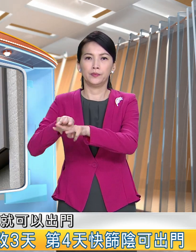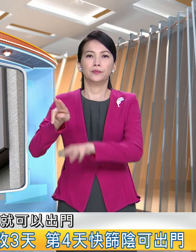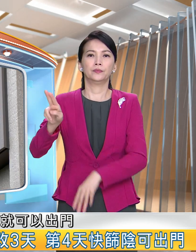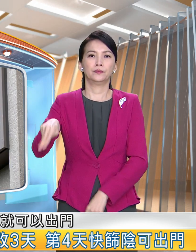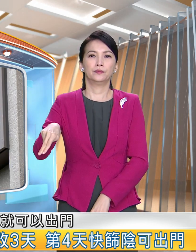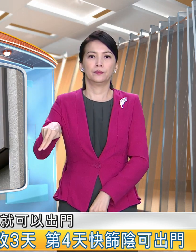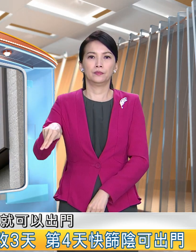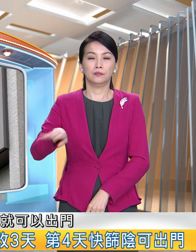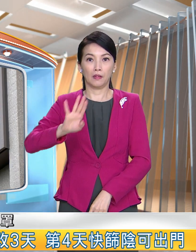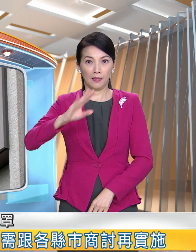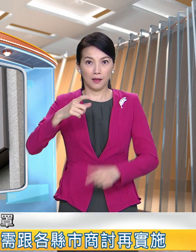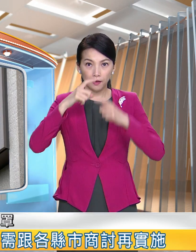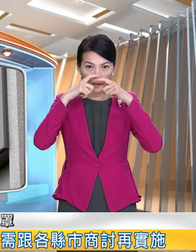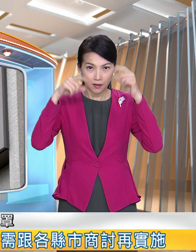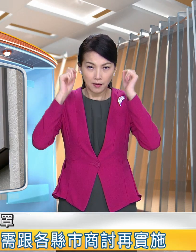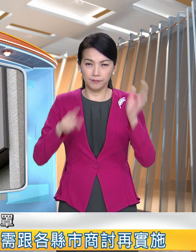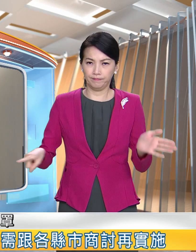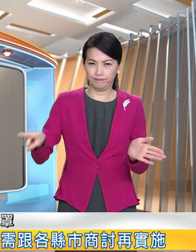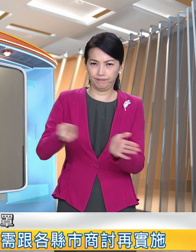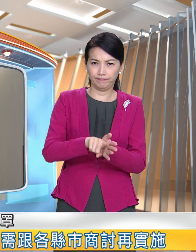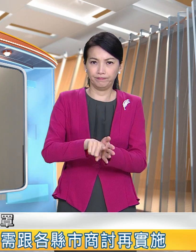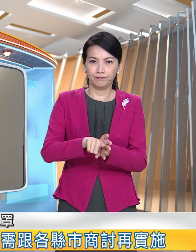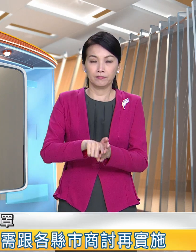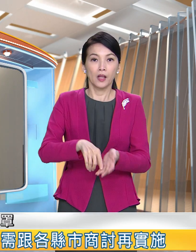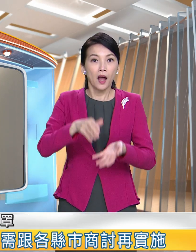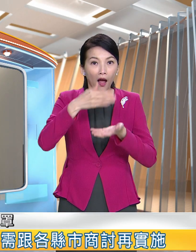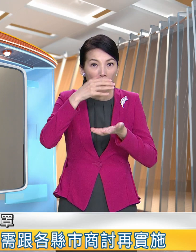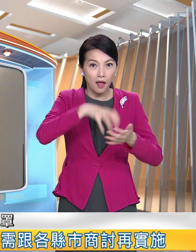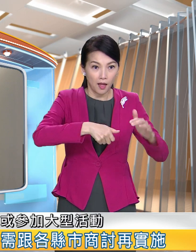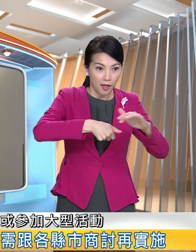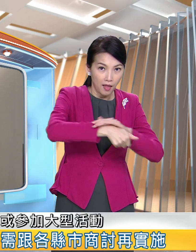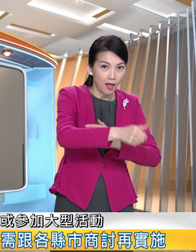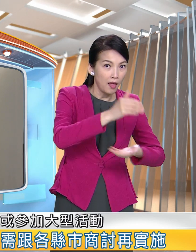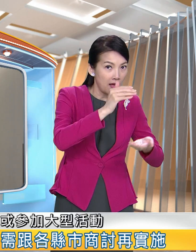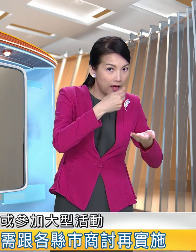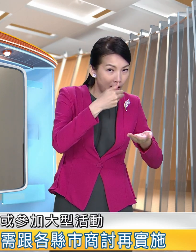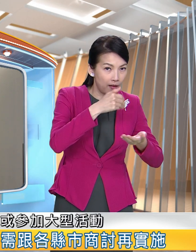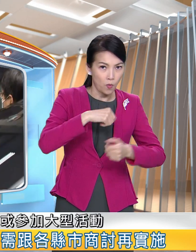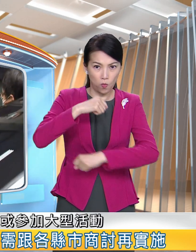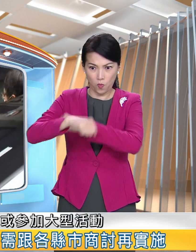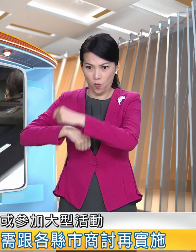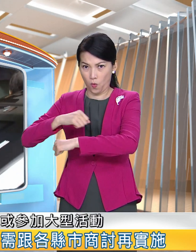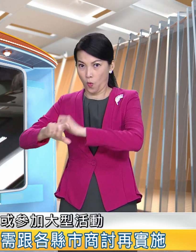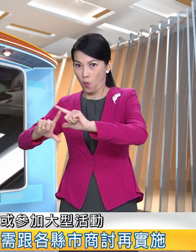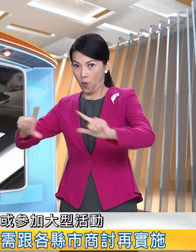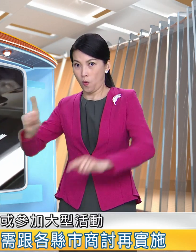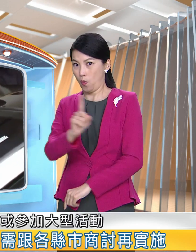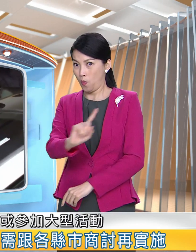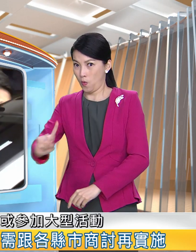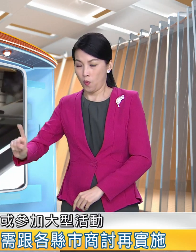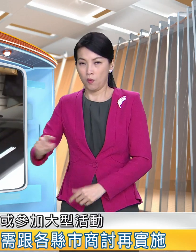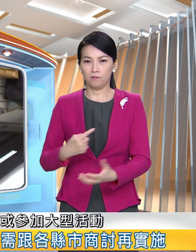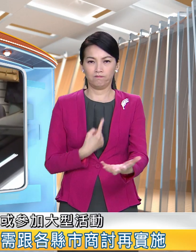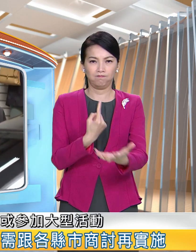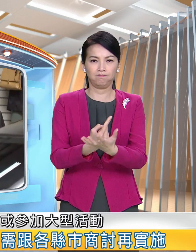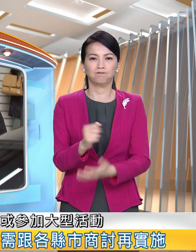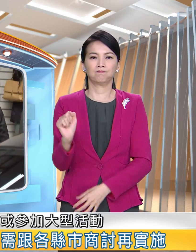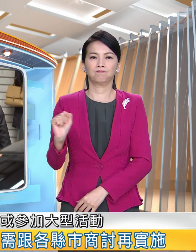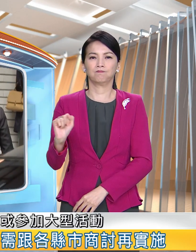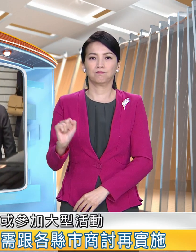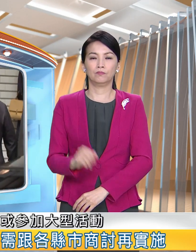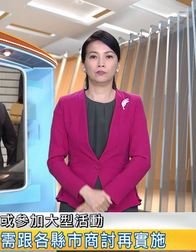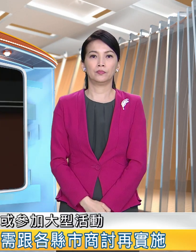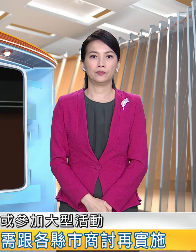门，但是要全程戴口罩，不能够在餐厅内用或是参加大型的活